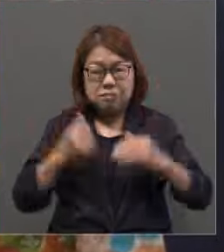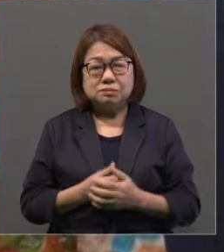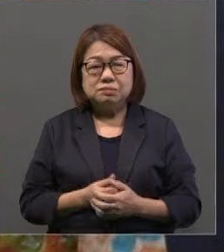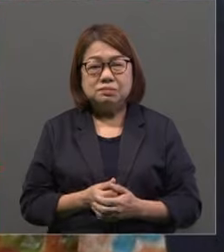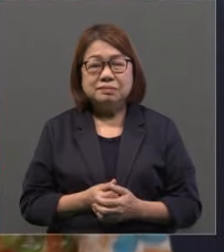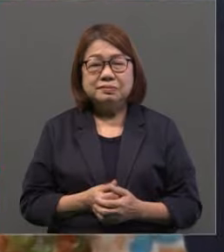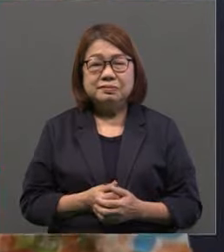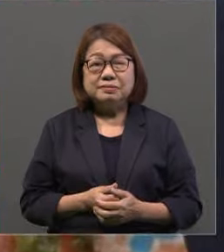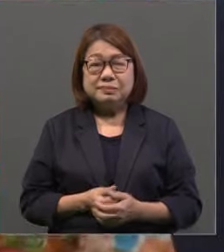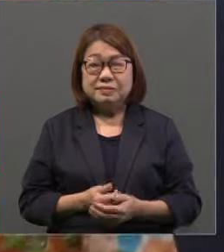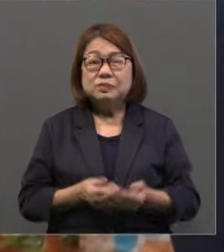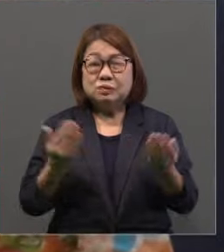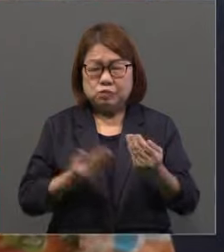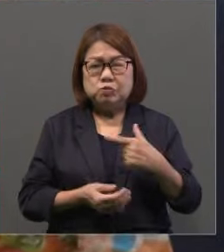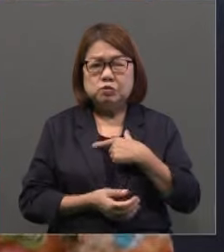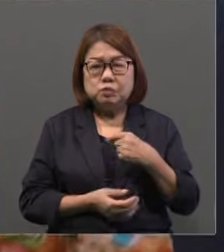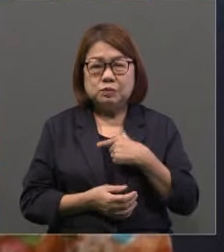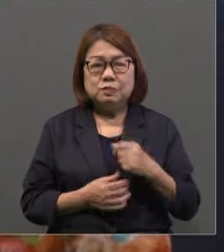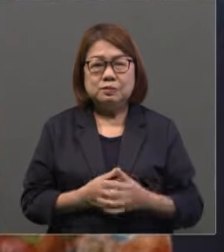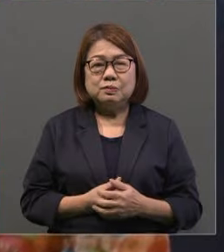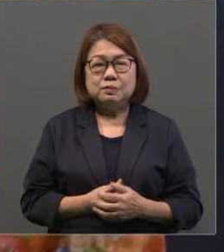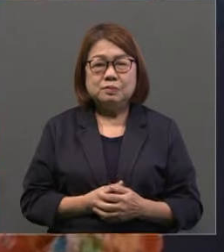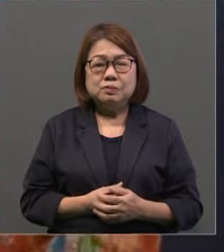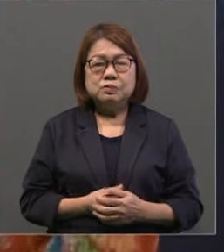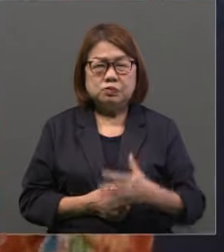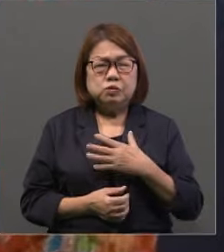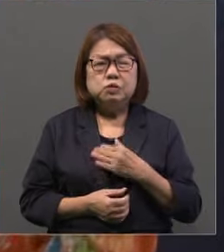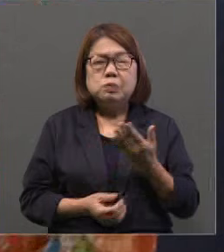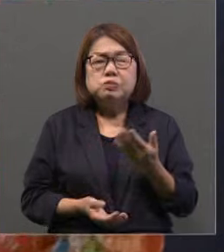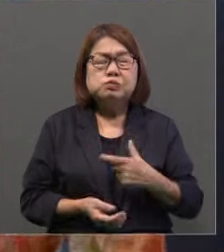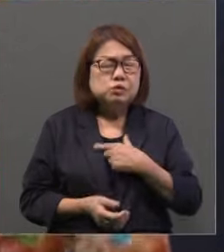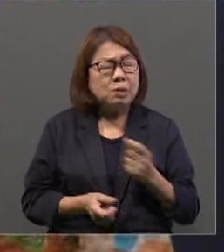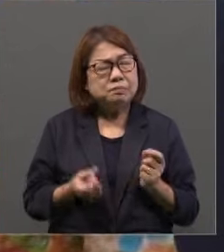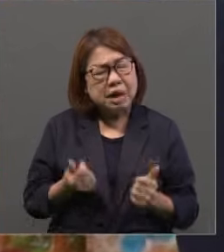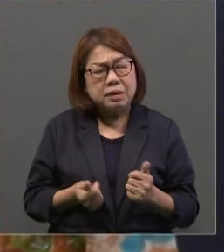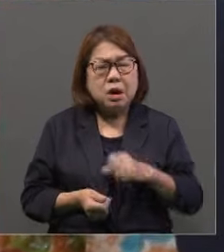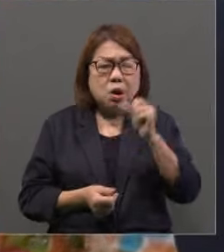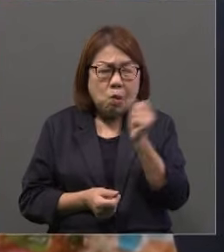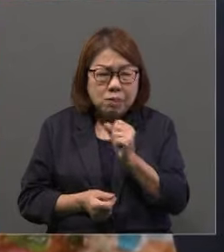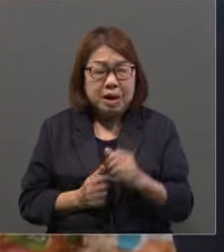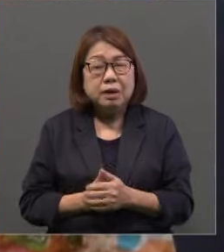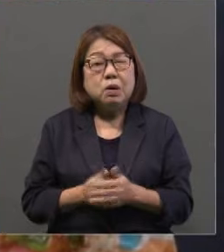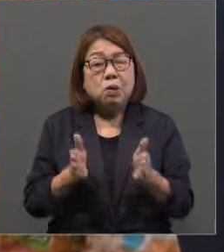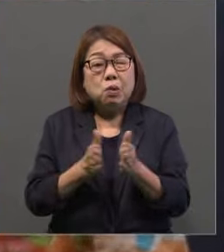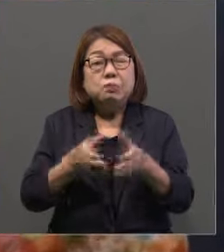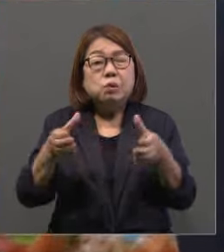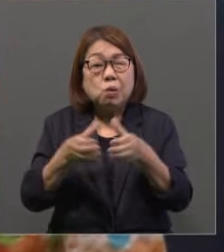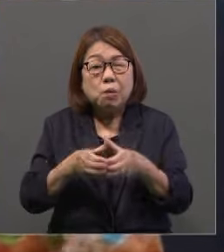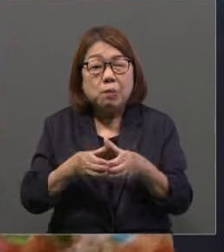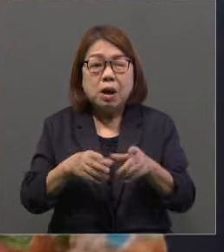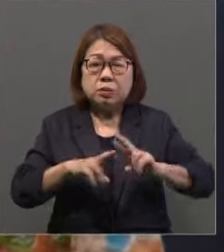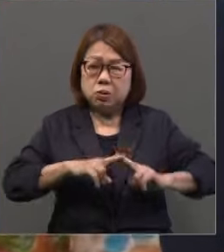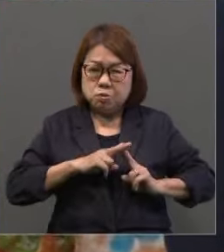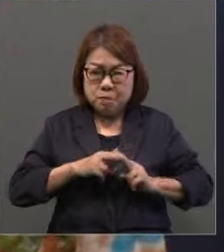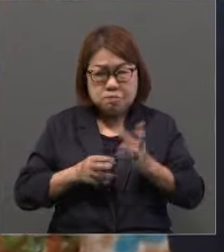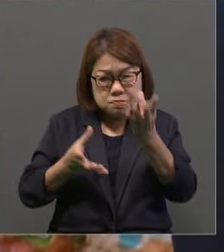อีกอย่างนึงคือน้องเขาชอบอยู่แล้วด้วยในการแสดงความสามารถอย่างเงี้ยค่ะพอเขามาร้องกับวงอ่ะเหมือนกับว่าเขาได้พัฒนาตัวเ